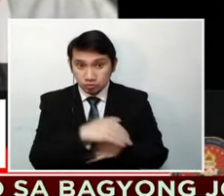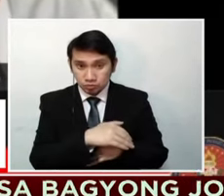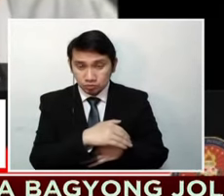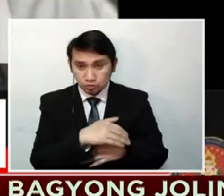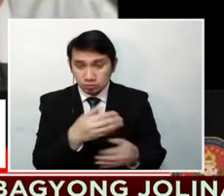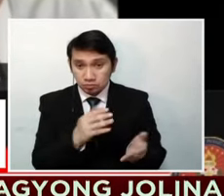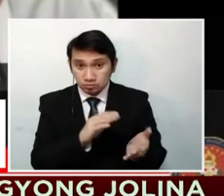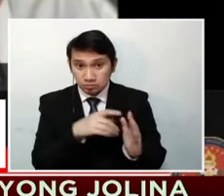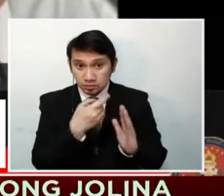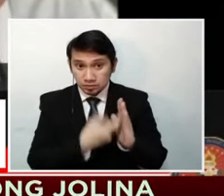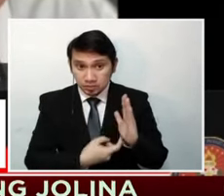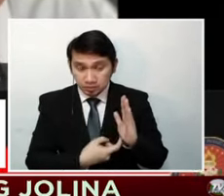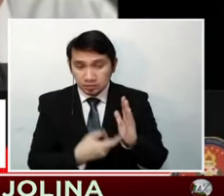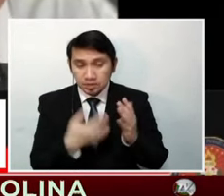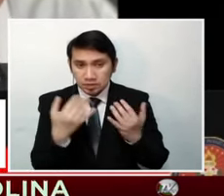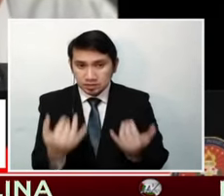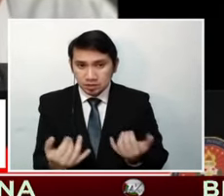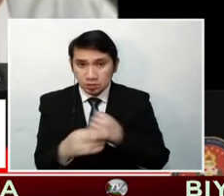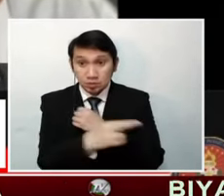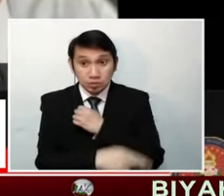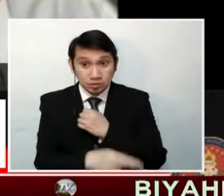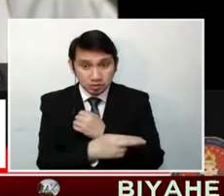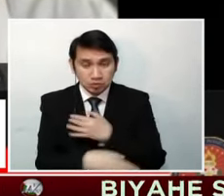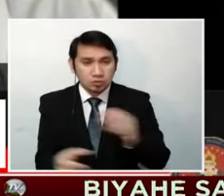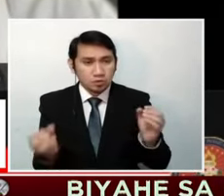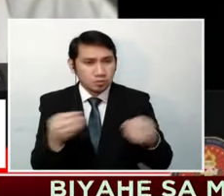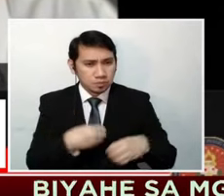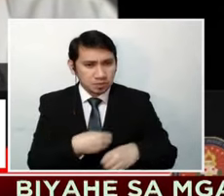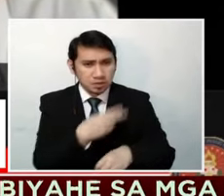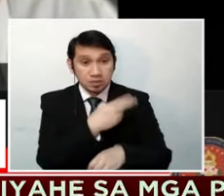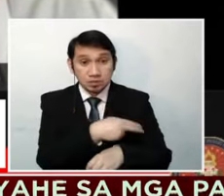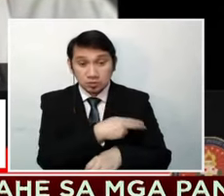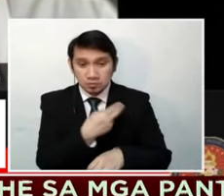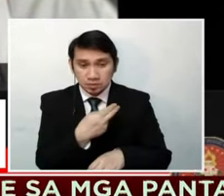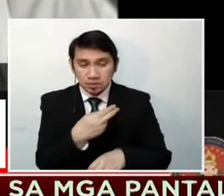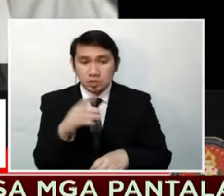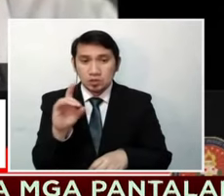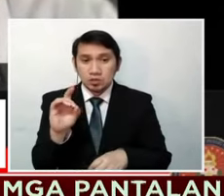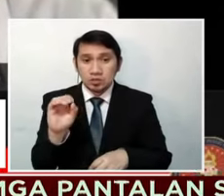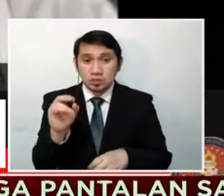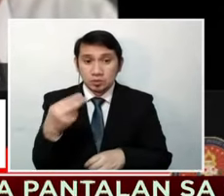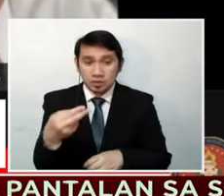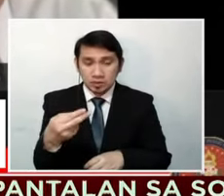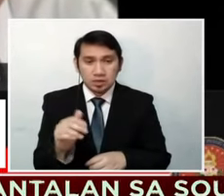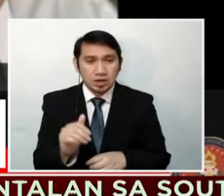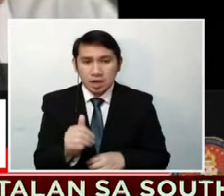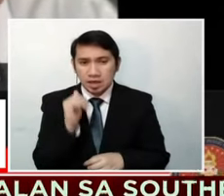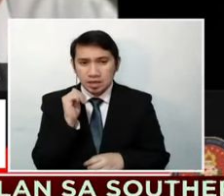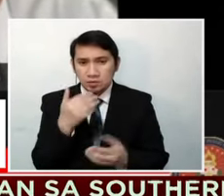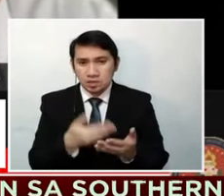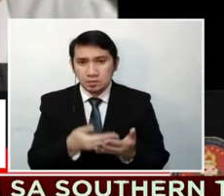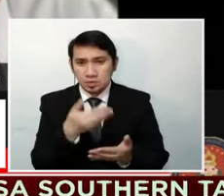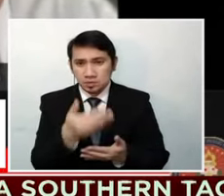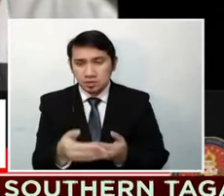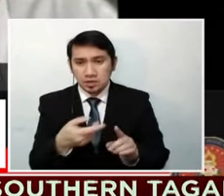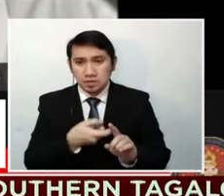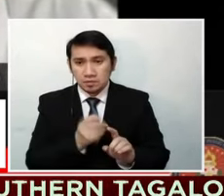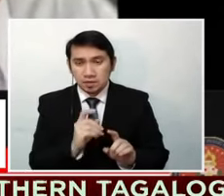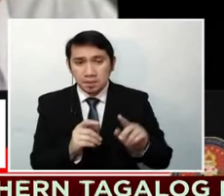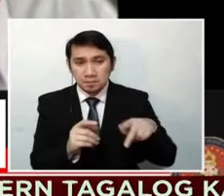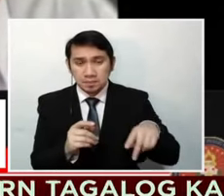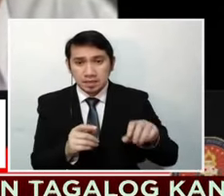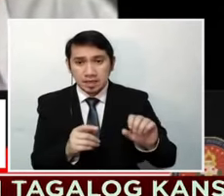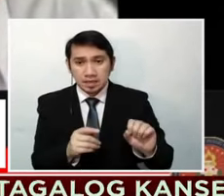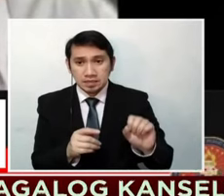yung mga regional offices and hospitals ng DOH ayaw nang bumili or kumuha from PSDBM kasi